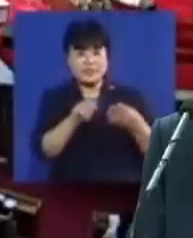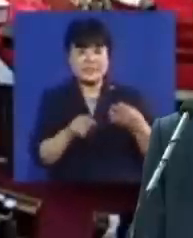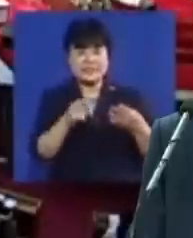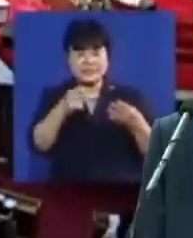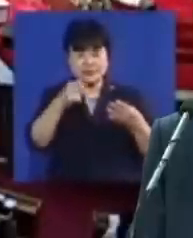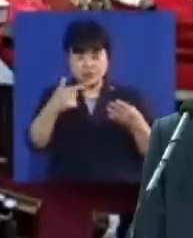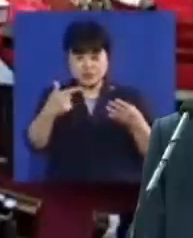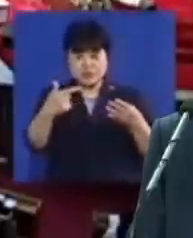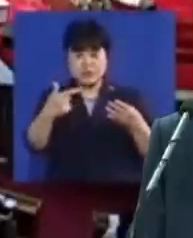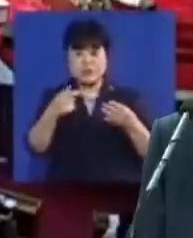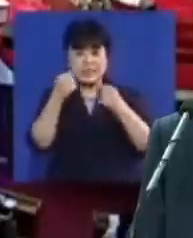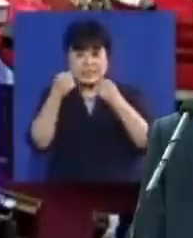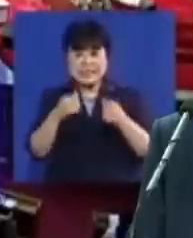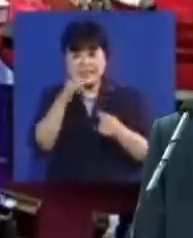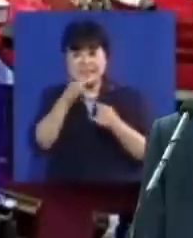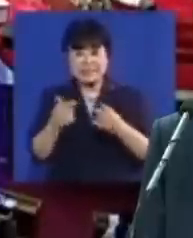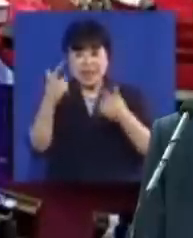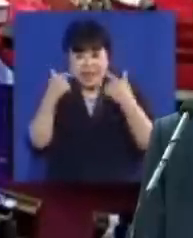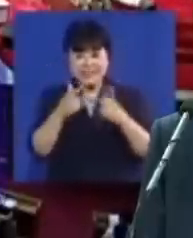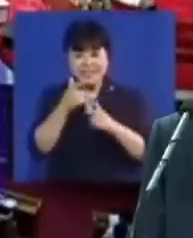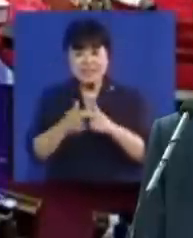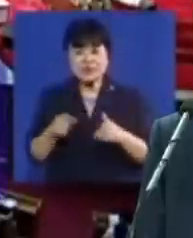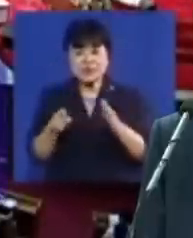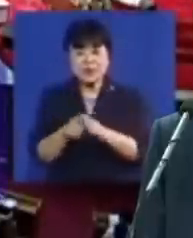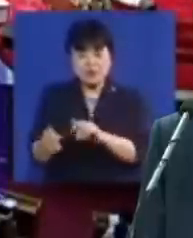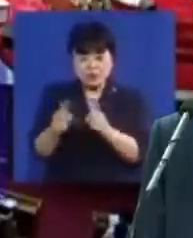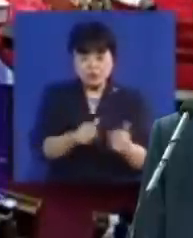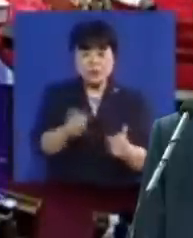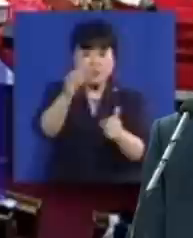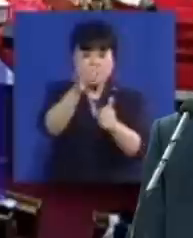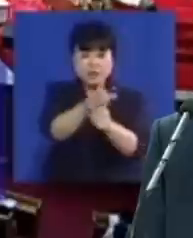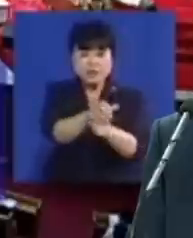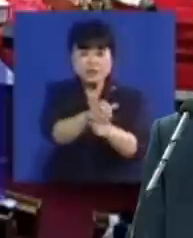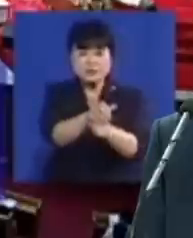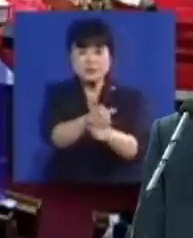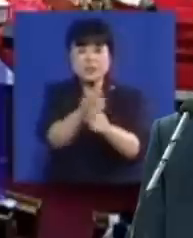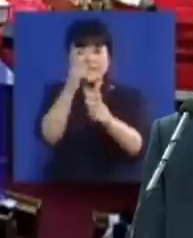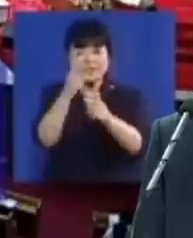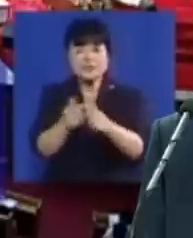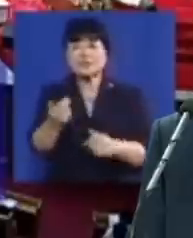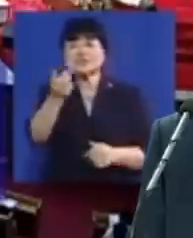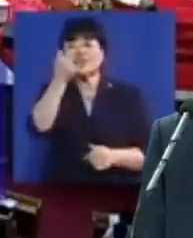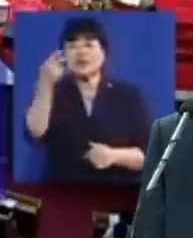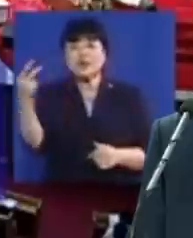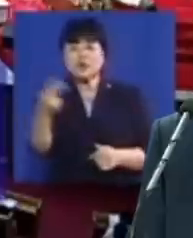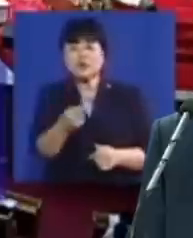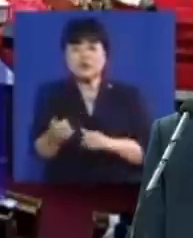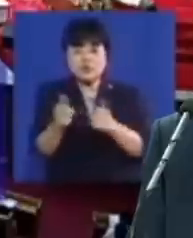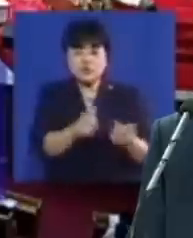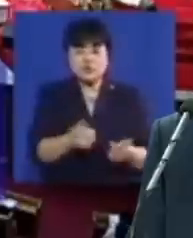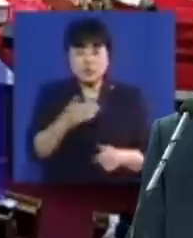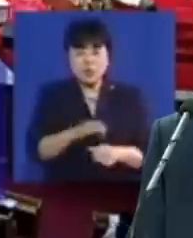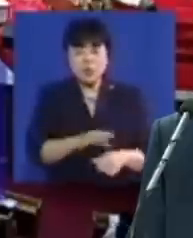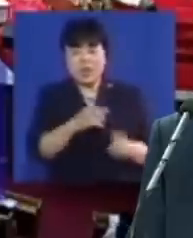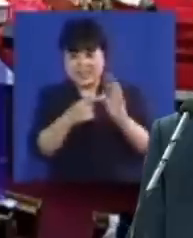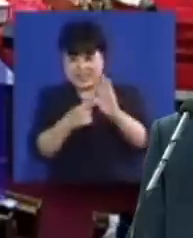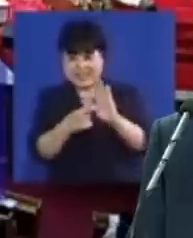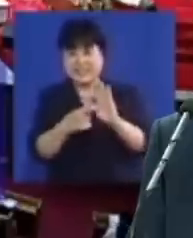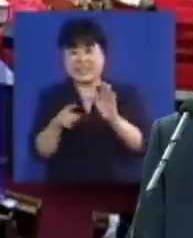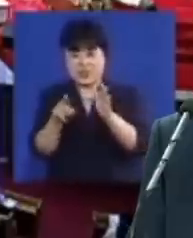11절에 우리 살아있는 자가 항상 예수를 위하여 죽음에 넘겨지면 예수의 생명이 또한 우리 죽을 육체에 나타나게